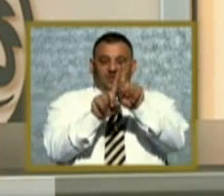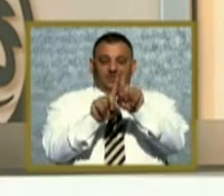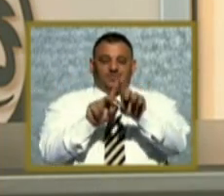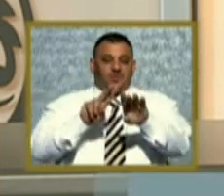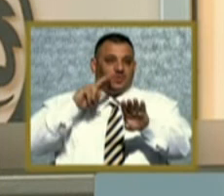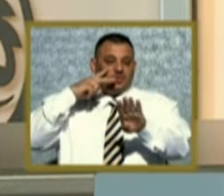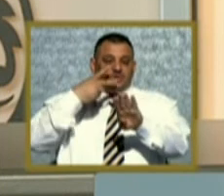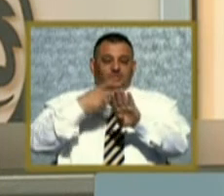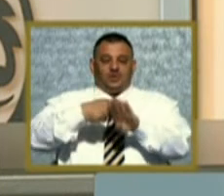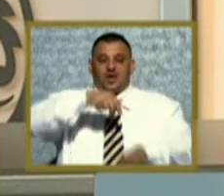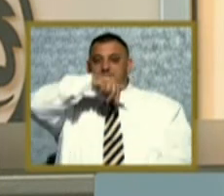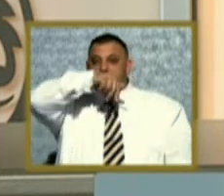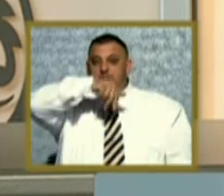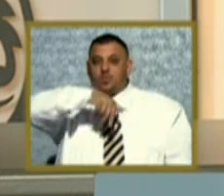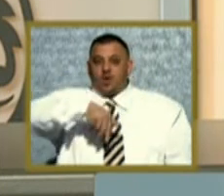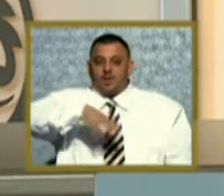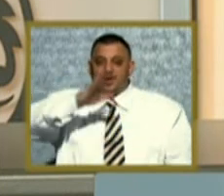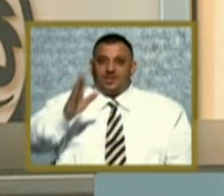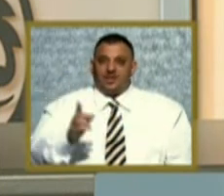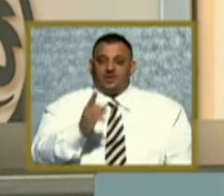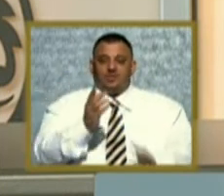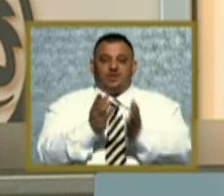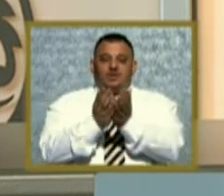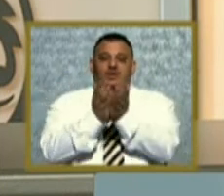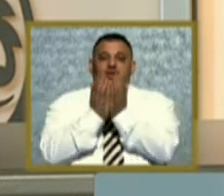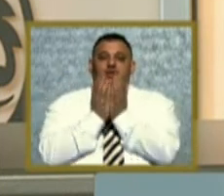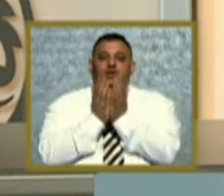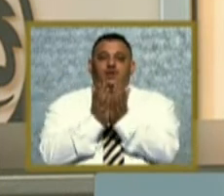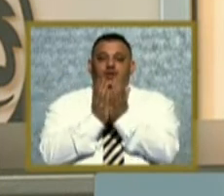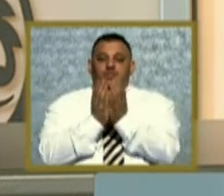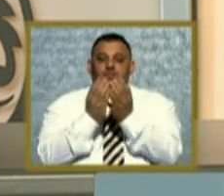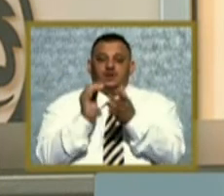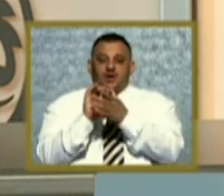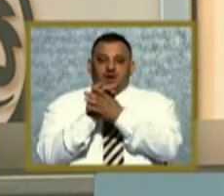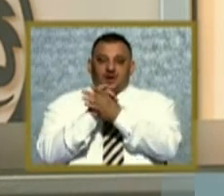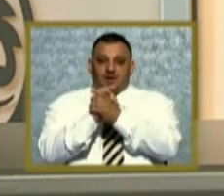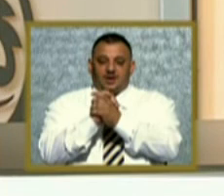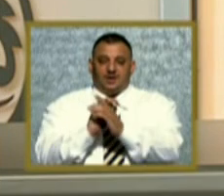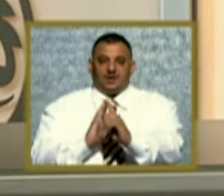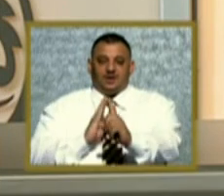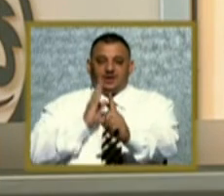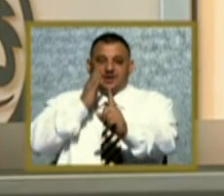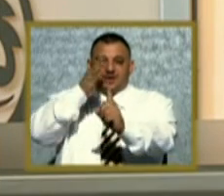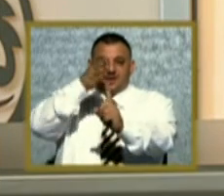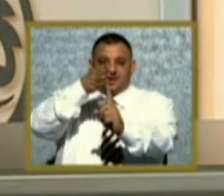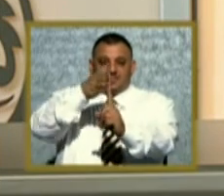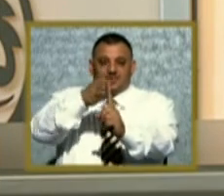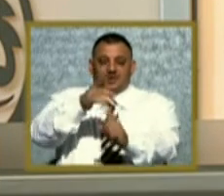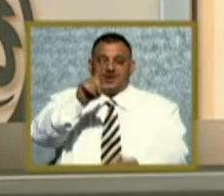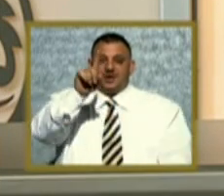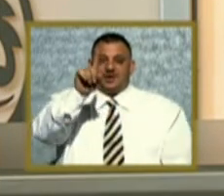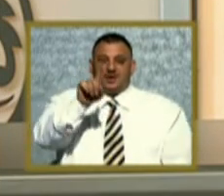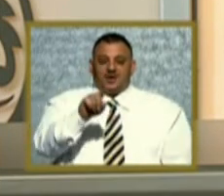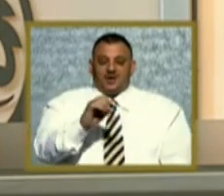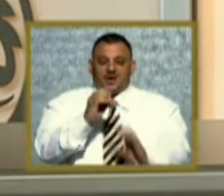الصالحين، وأشهد أن محمدا عبده ورسوله، صلى الله وسلم وبارك عليه وعلى آله وأصحابه والتابعين وعلى من